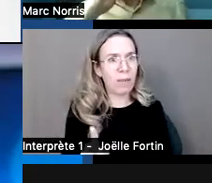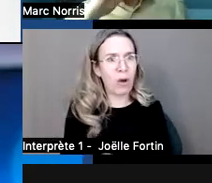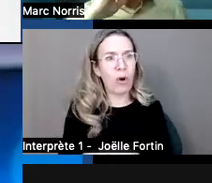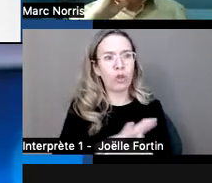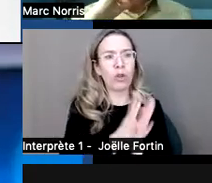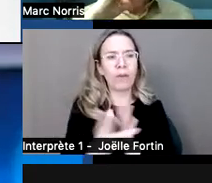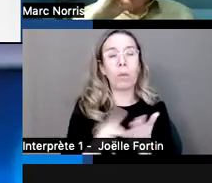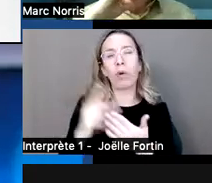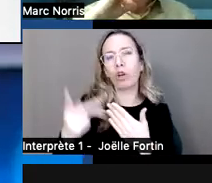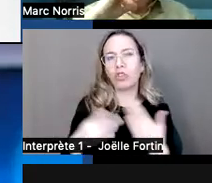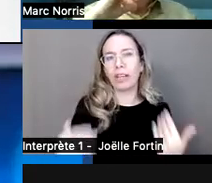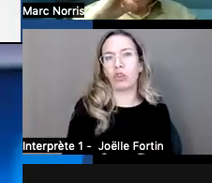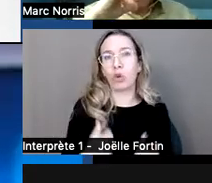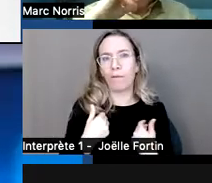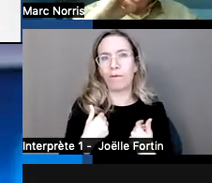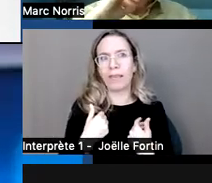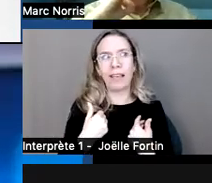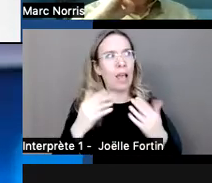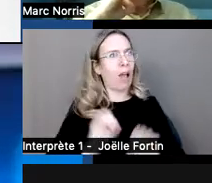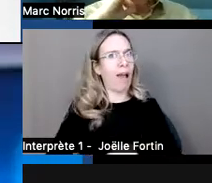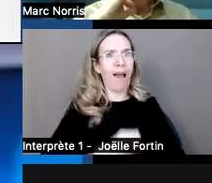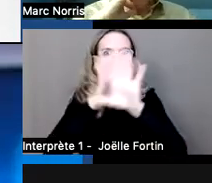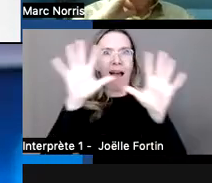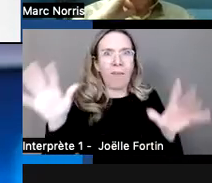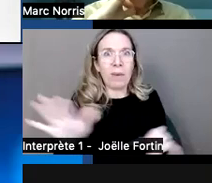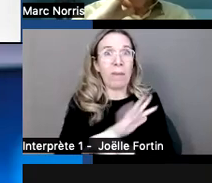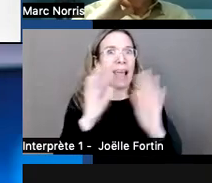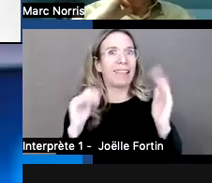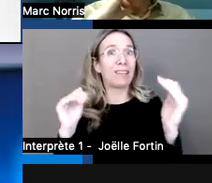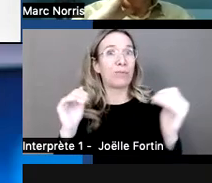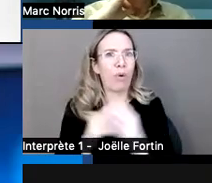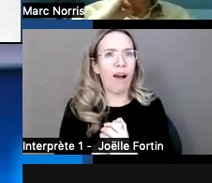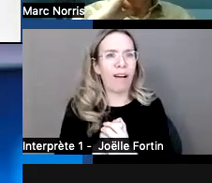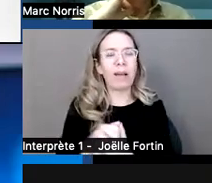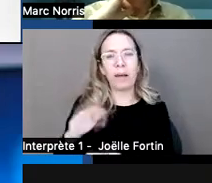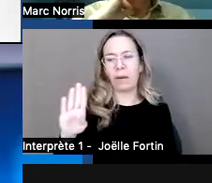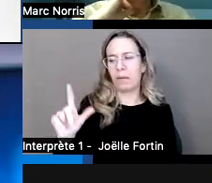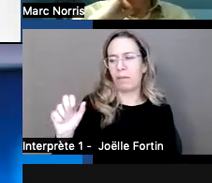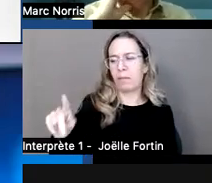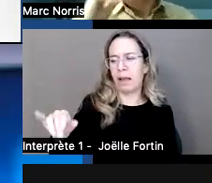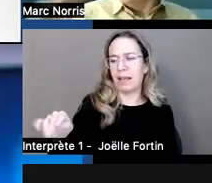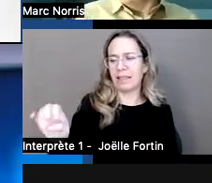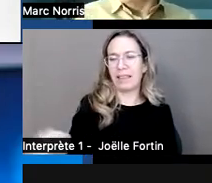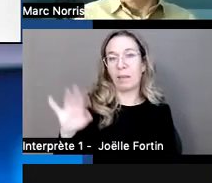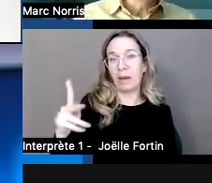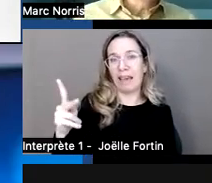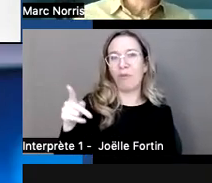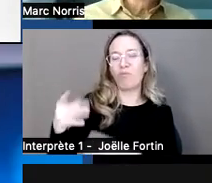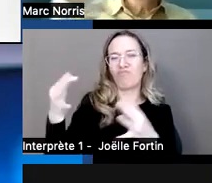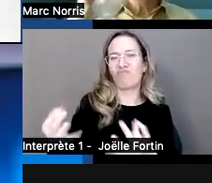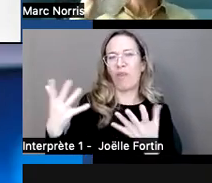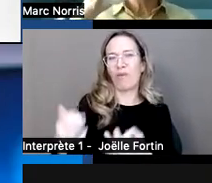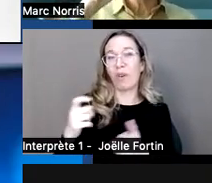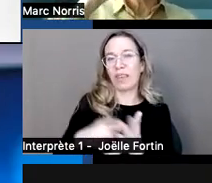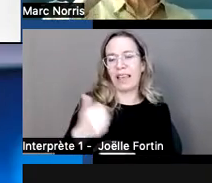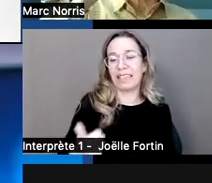projet de vie lumineux et plein d'espoir. C'est le chemin que Blandine Prévost a choisi. Il y a 10 ans,